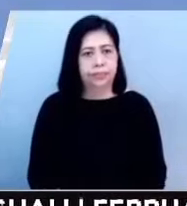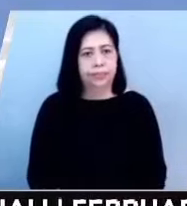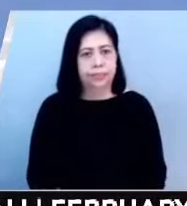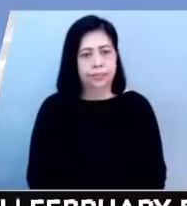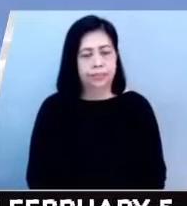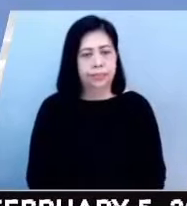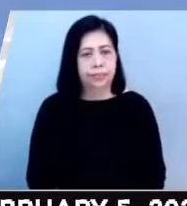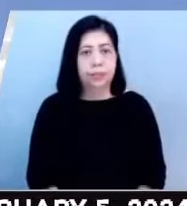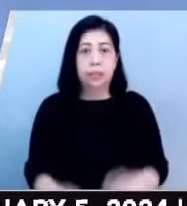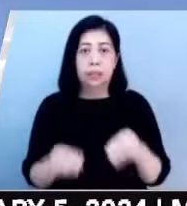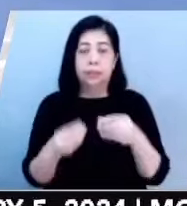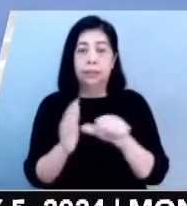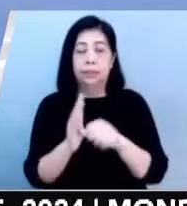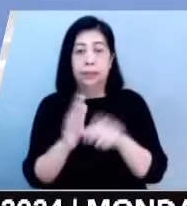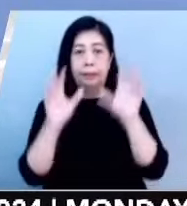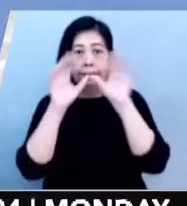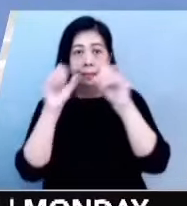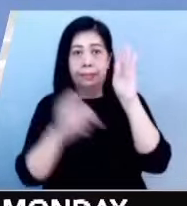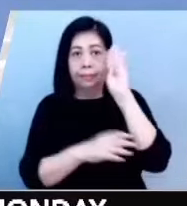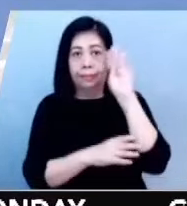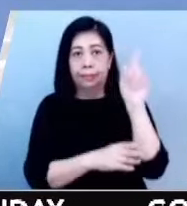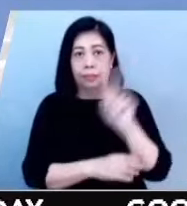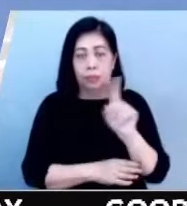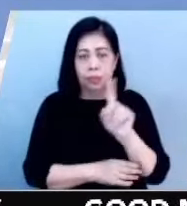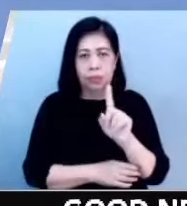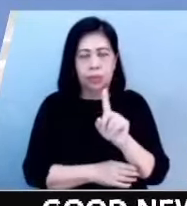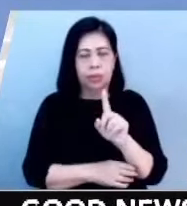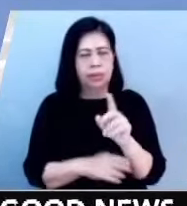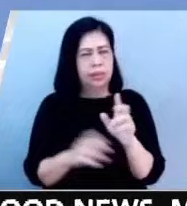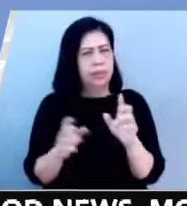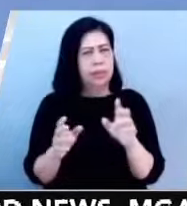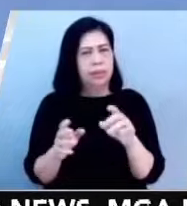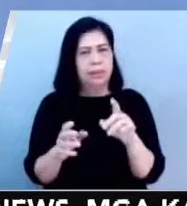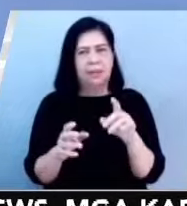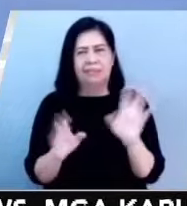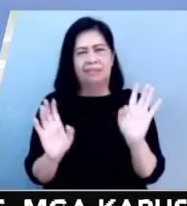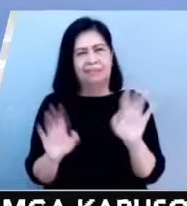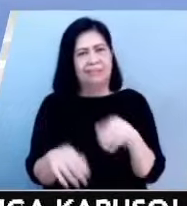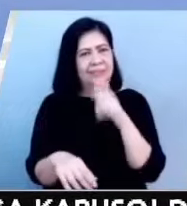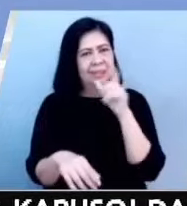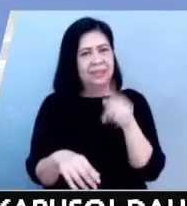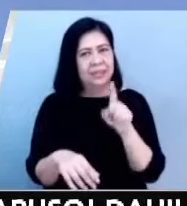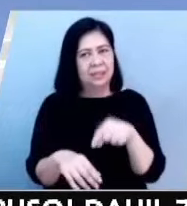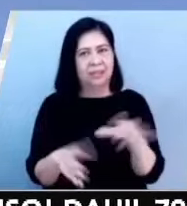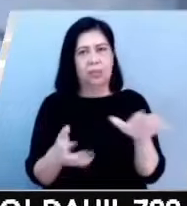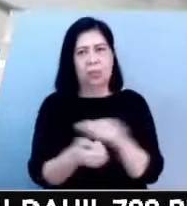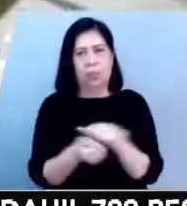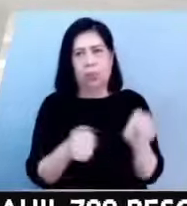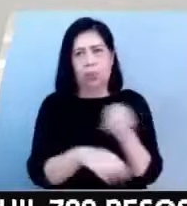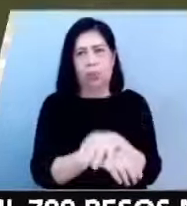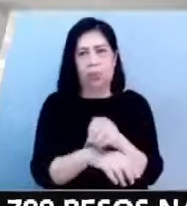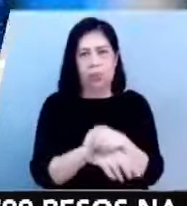Binigyang diin ni Pangulong Bongbong Marcos na walang puwang ang paninira sa anyay bagong Pilipinas.